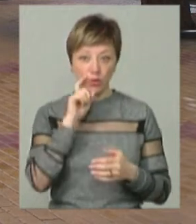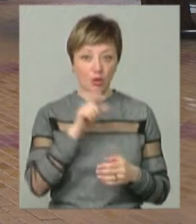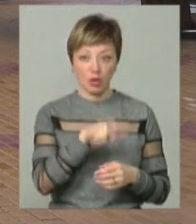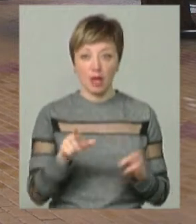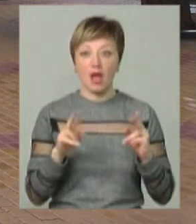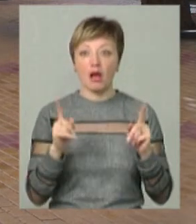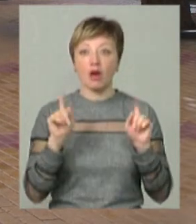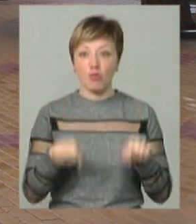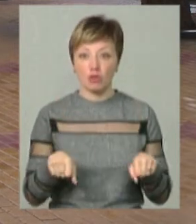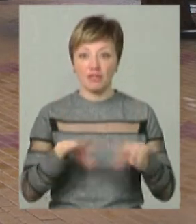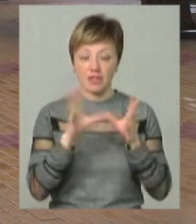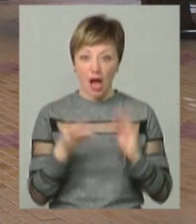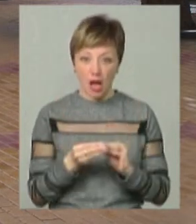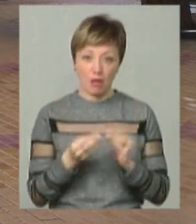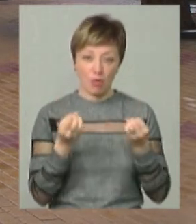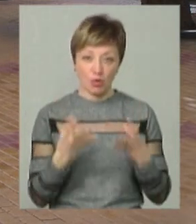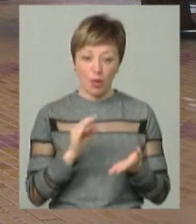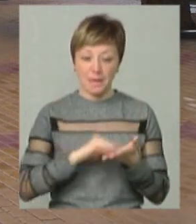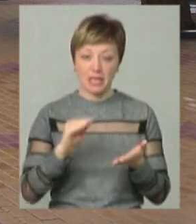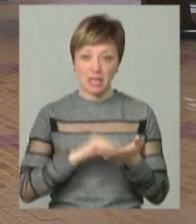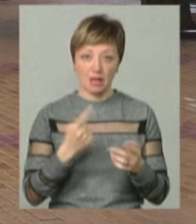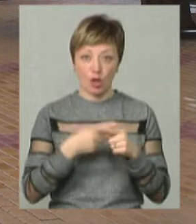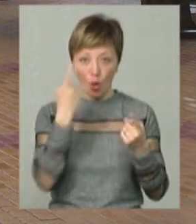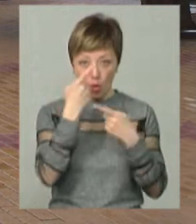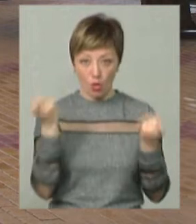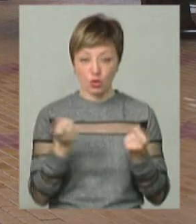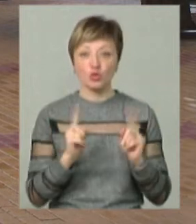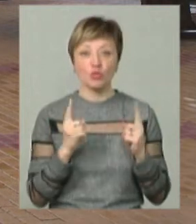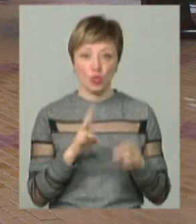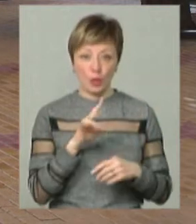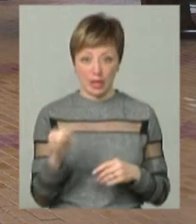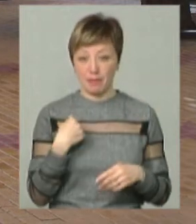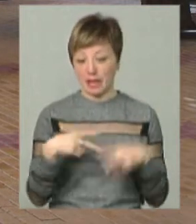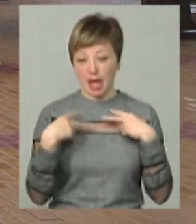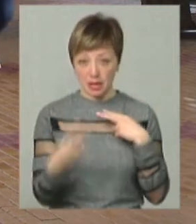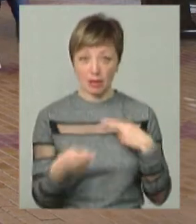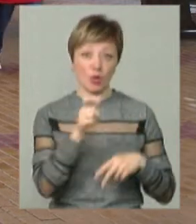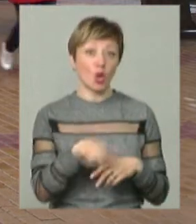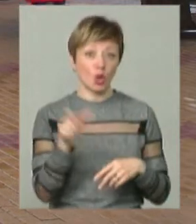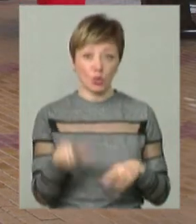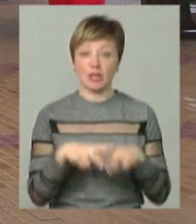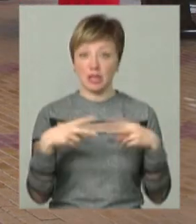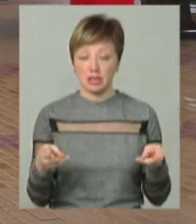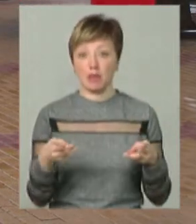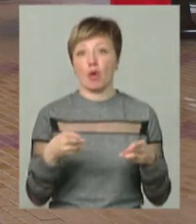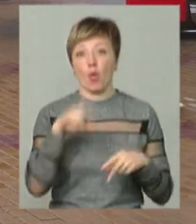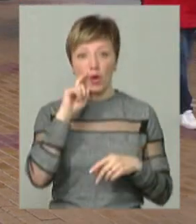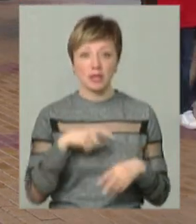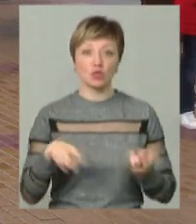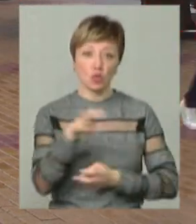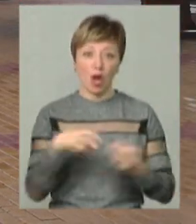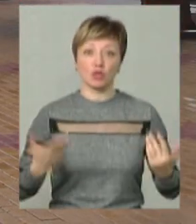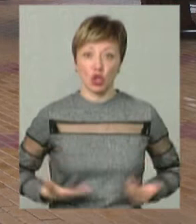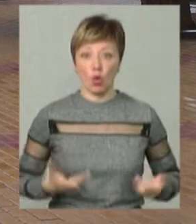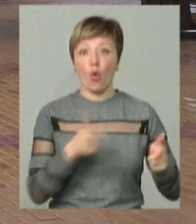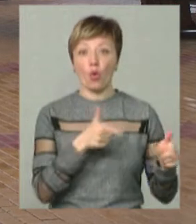українці? Як так можна взагалі просто писати у цих об'явах? Ну чому ні? Ми такі ж самі люди, такі ж самі українці, які шукаємо